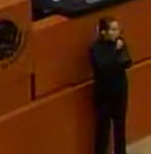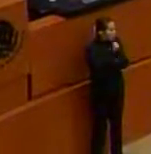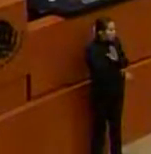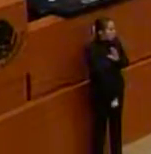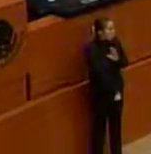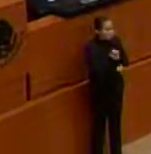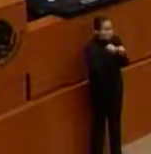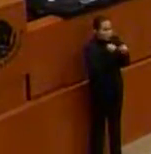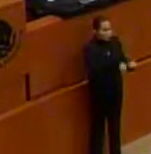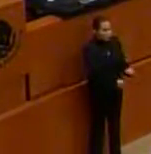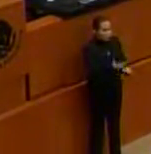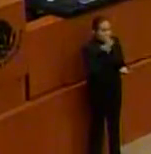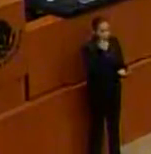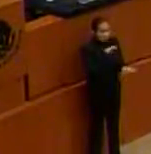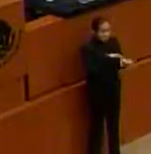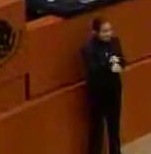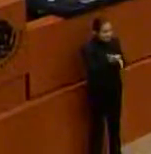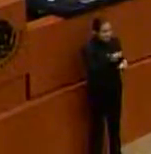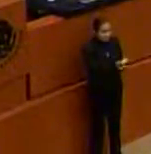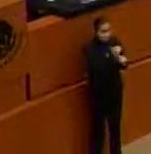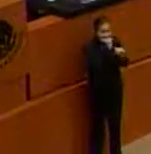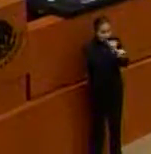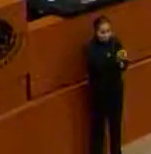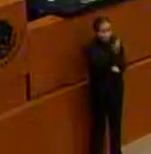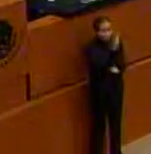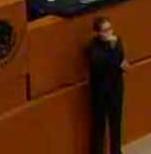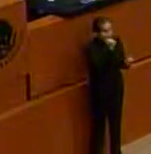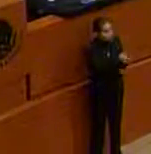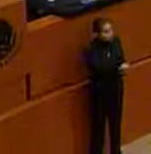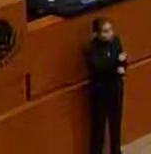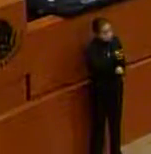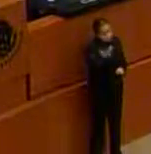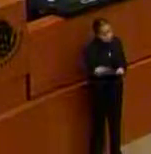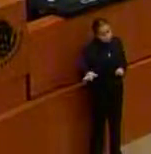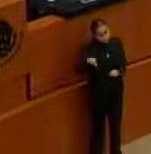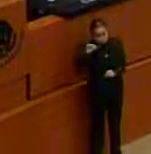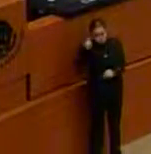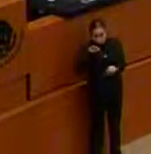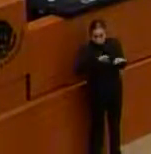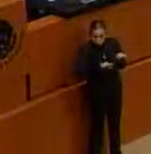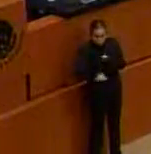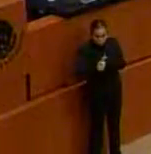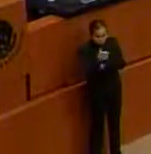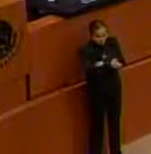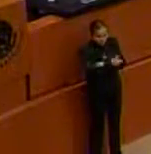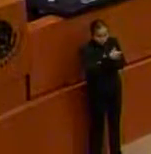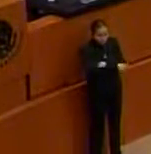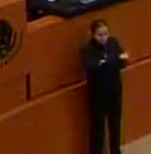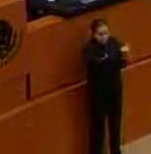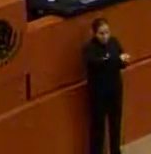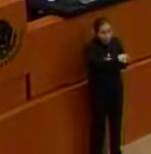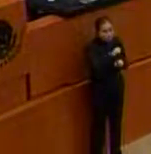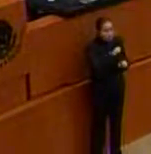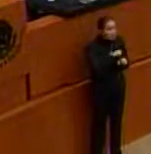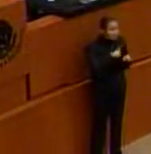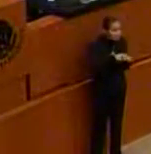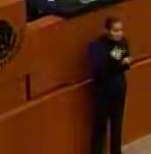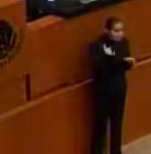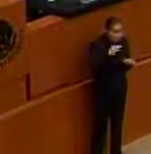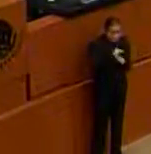l'assurance chômage obligatoire qui est au maximum de 2 ans. Après, les chômeurs sont pris en charge par l'aide sociale, autrement